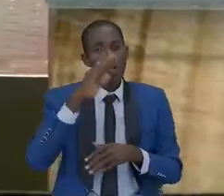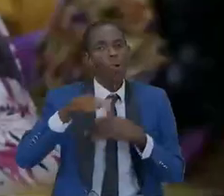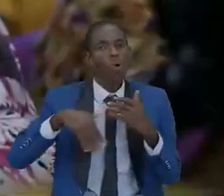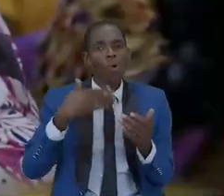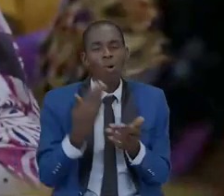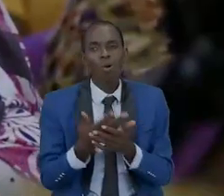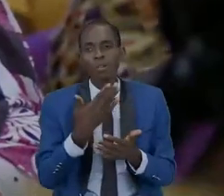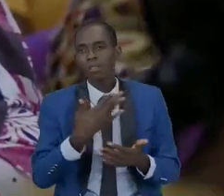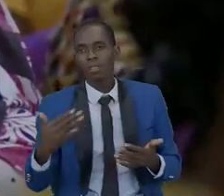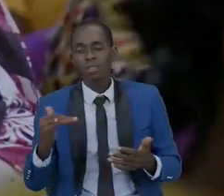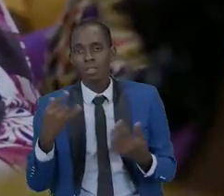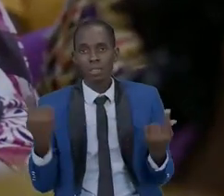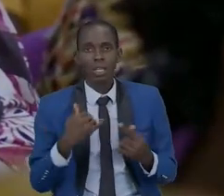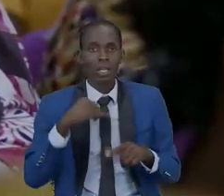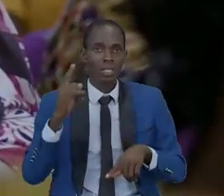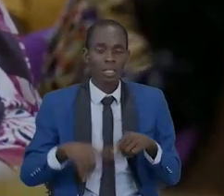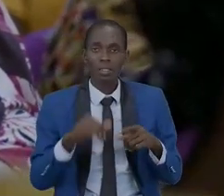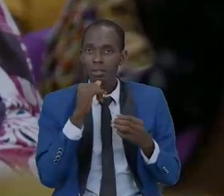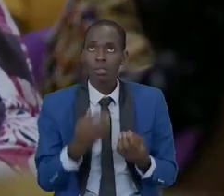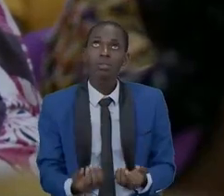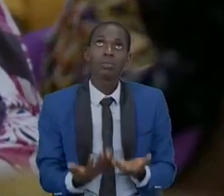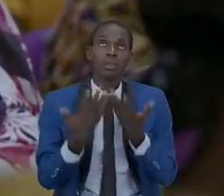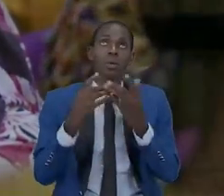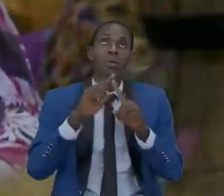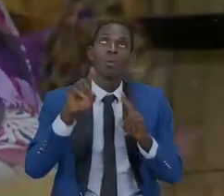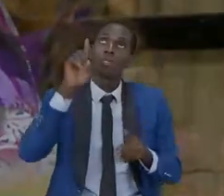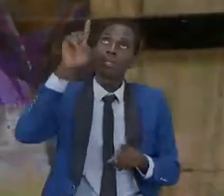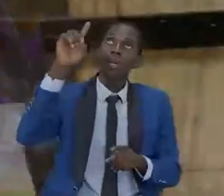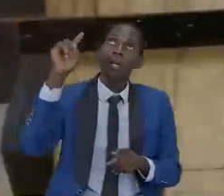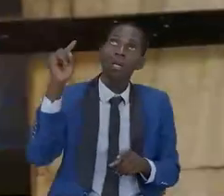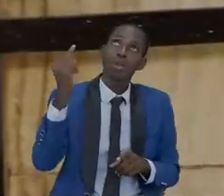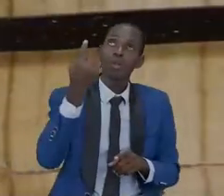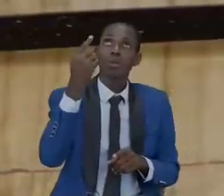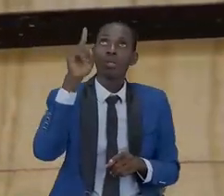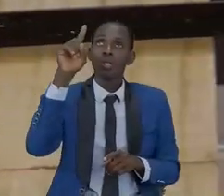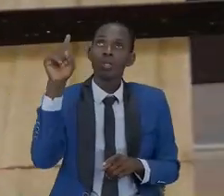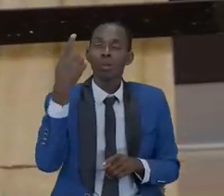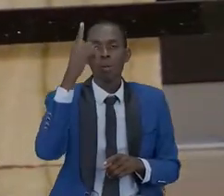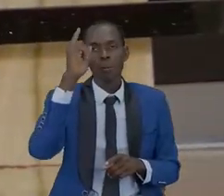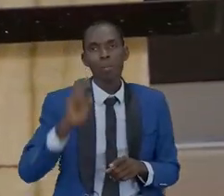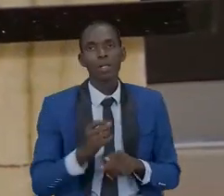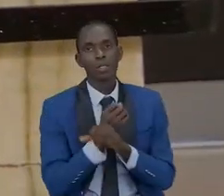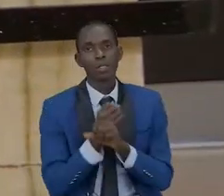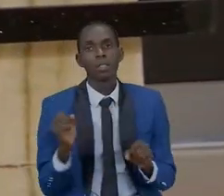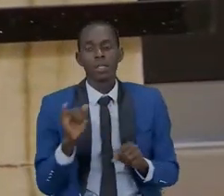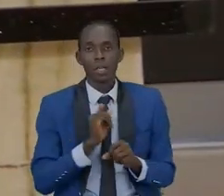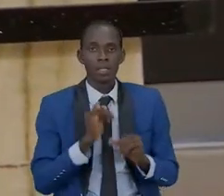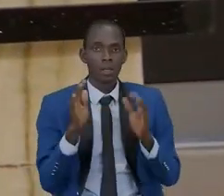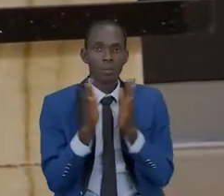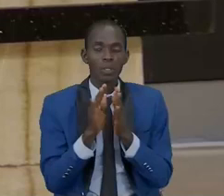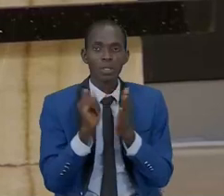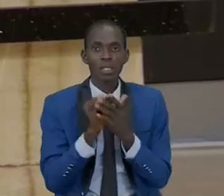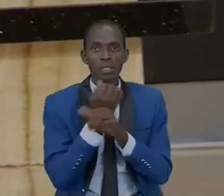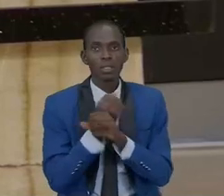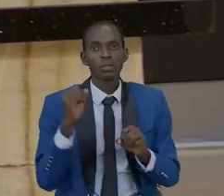peut espier mes péchés toi seul et toi seul peut sauver et je prie que le salut du Seigneur